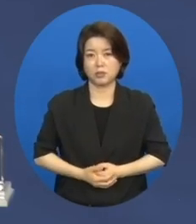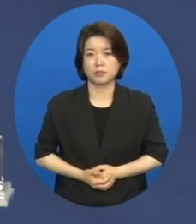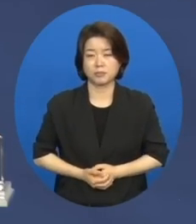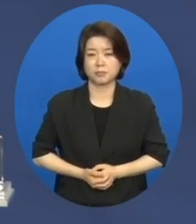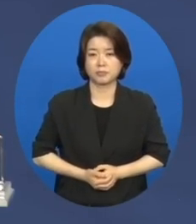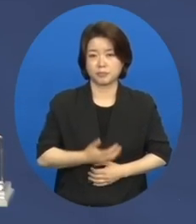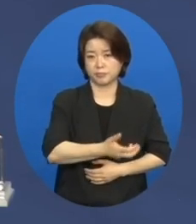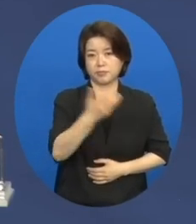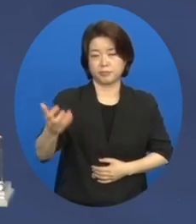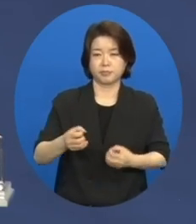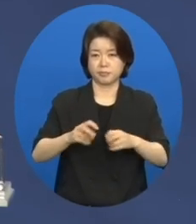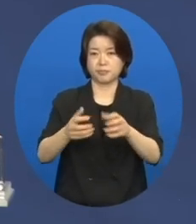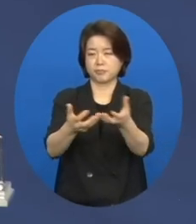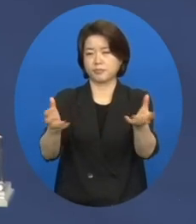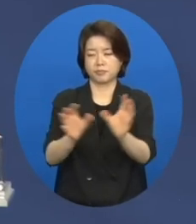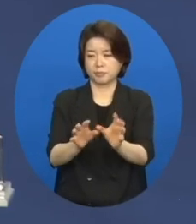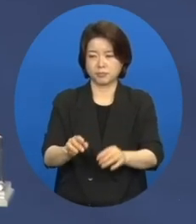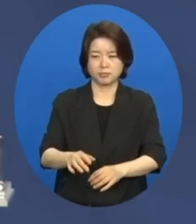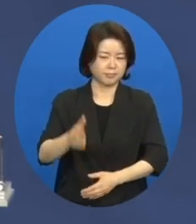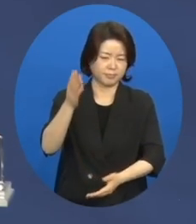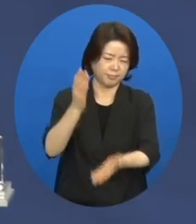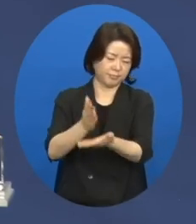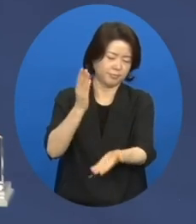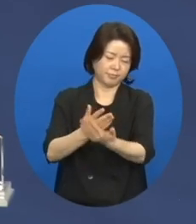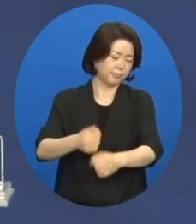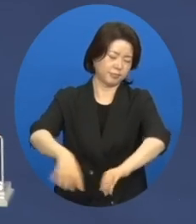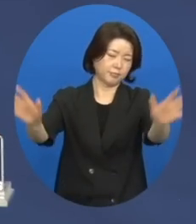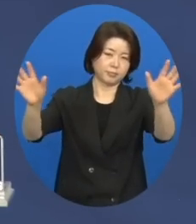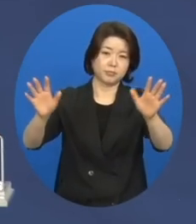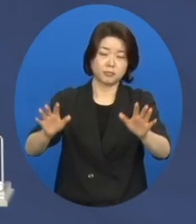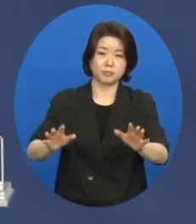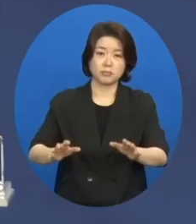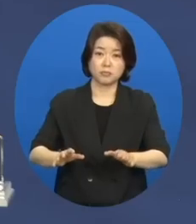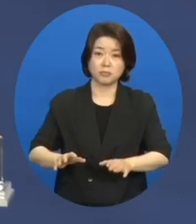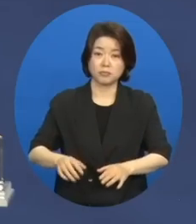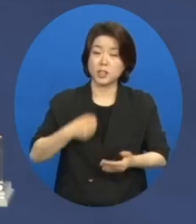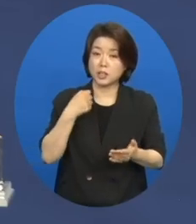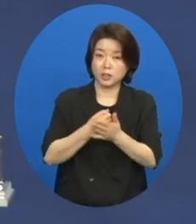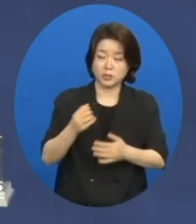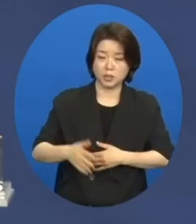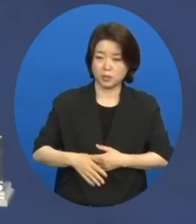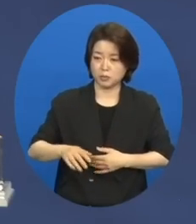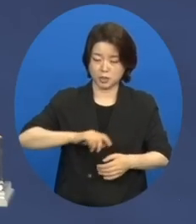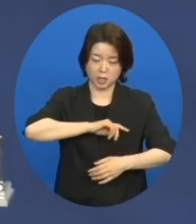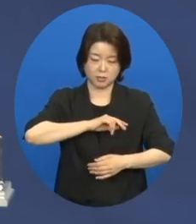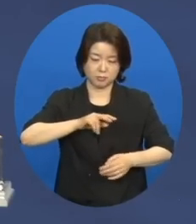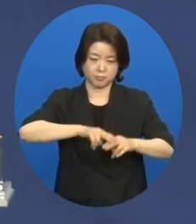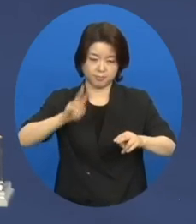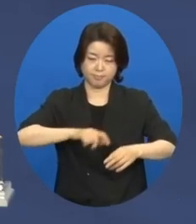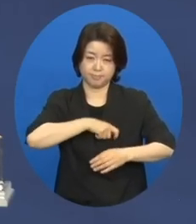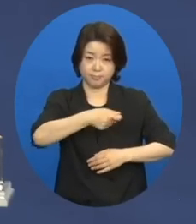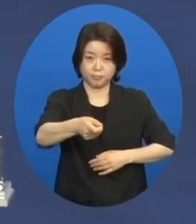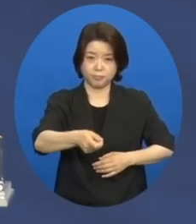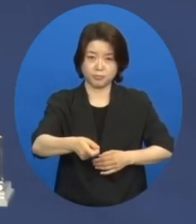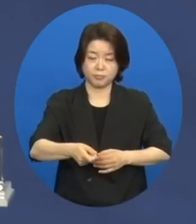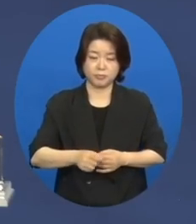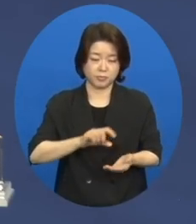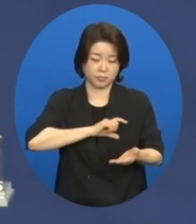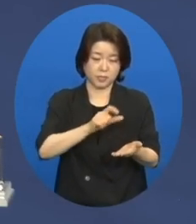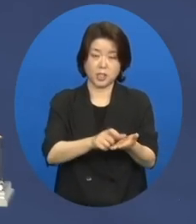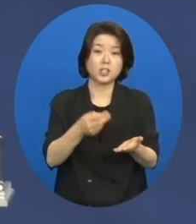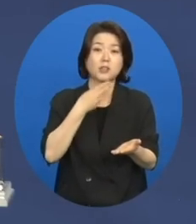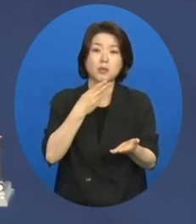순회 선교단 이제 땡이다. 이제 그만이다. 그래서 다 때려치기로 하고 사표를 다 냈어요. 사표를 무기명으로